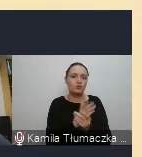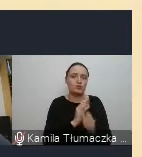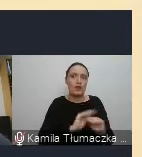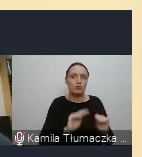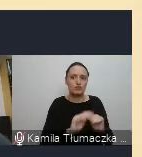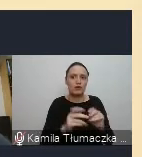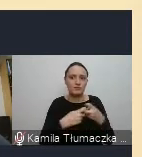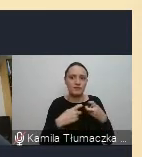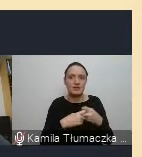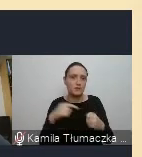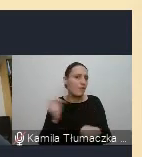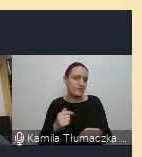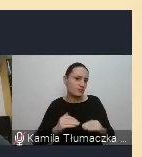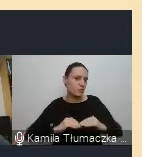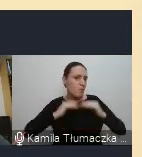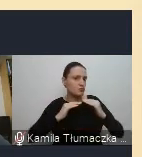na właściwym poziomie.